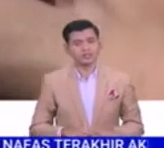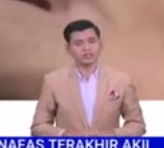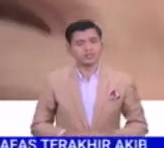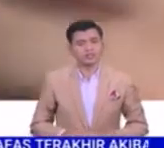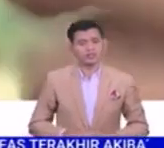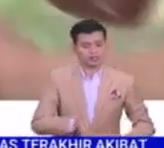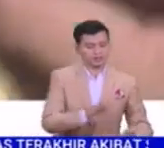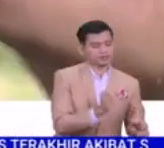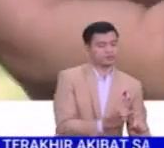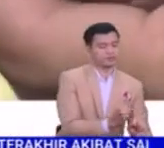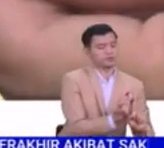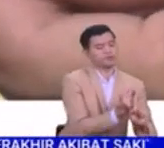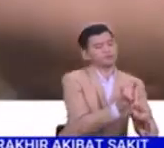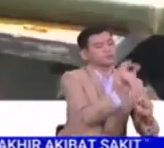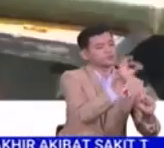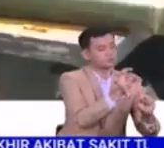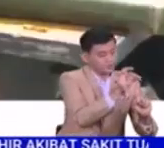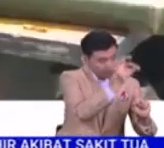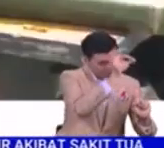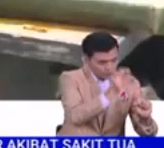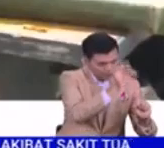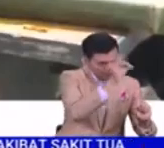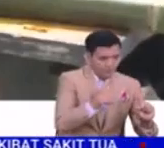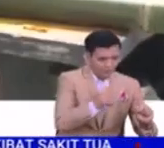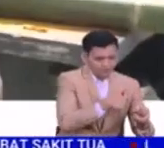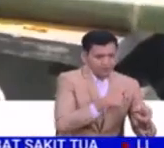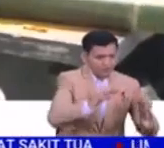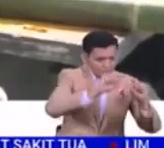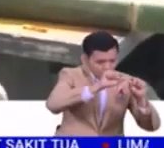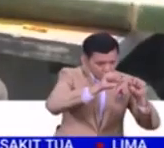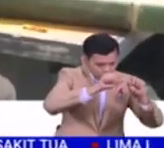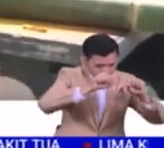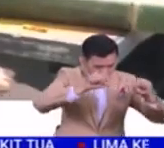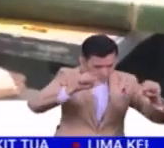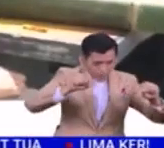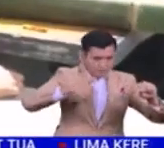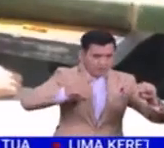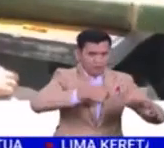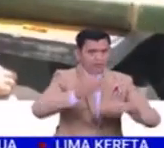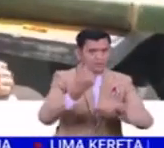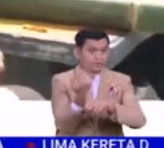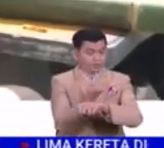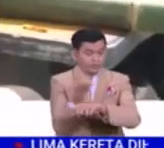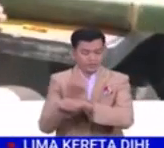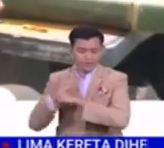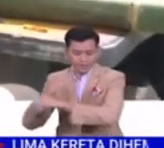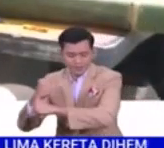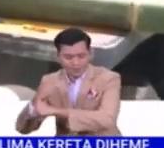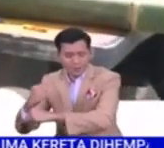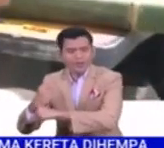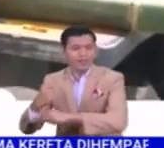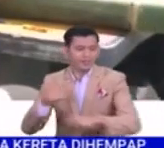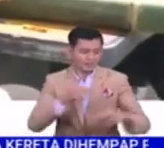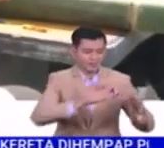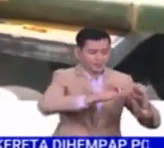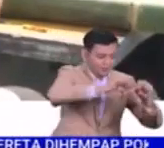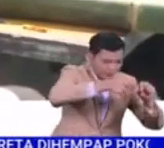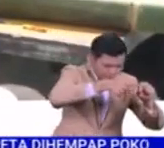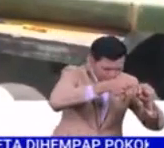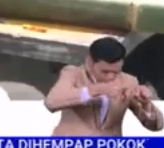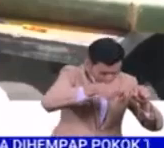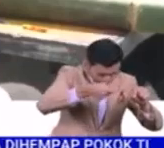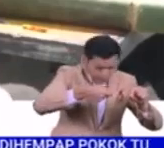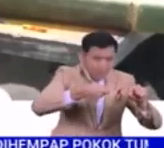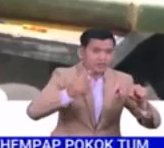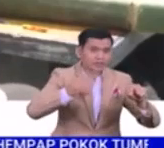sumbu tu kita guna recycle-nya macam mop-nya. Lepas tu untuk balut sumbu tu kita pakai